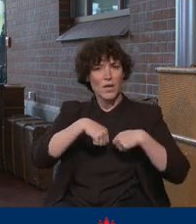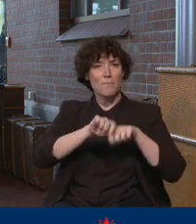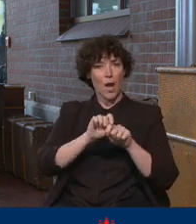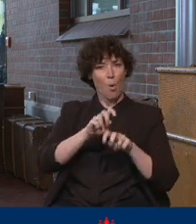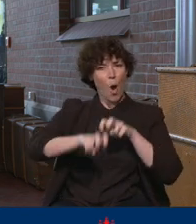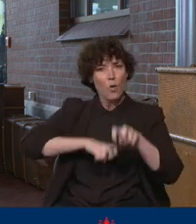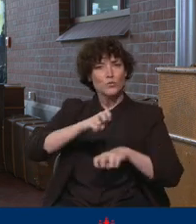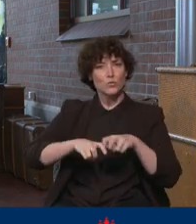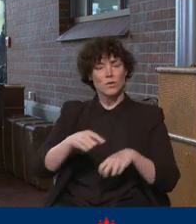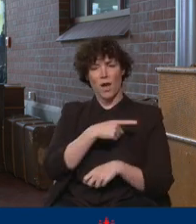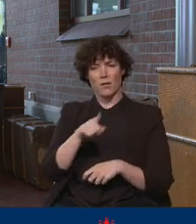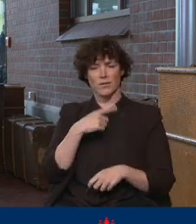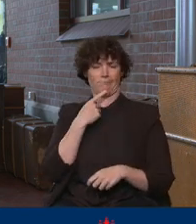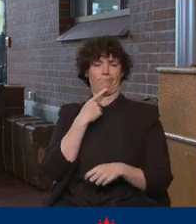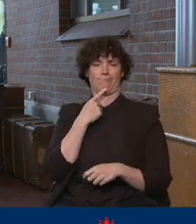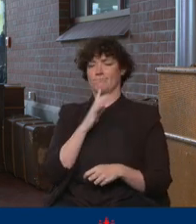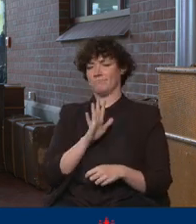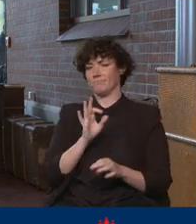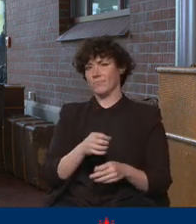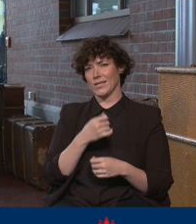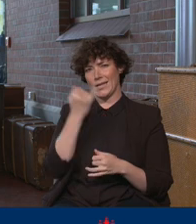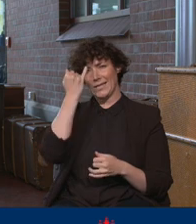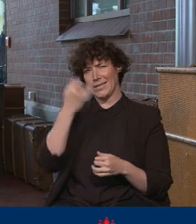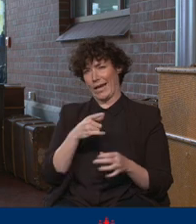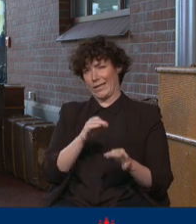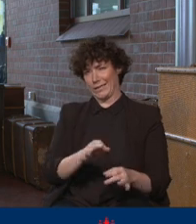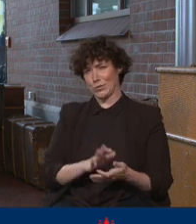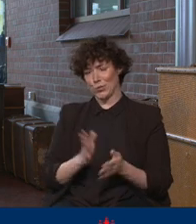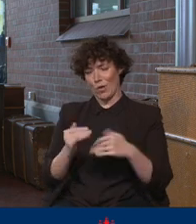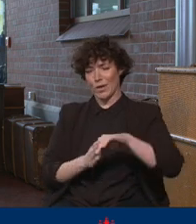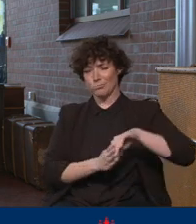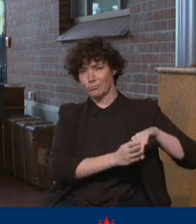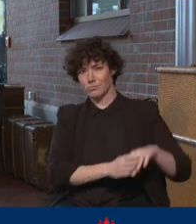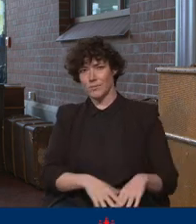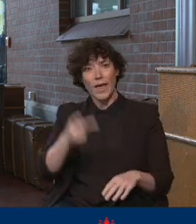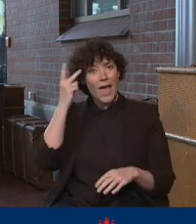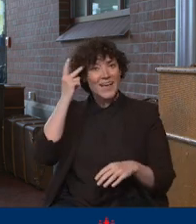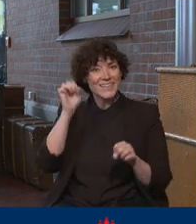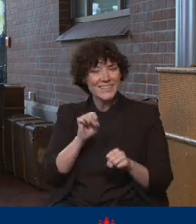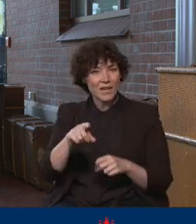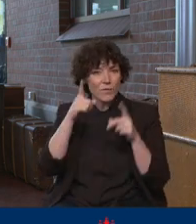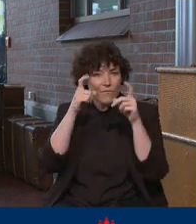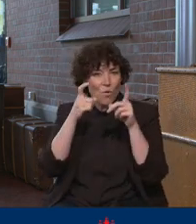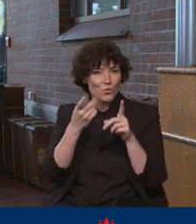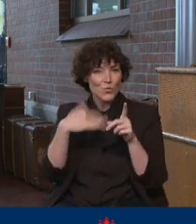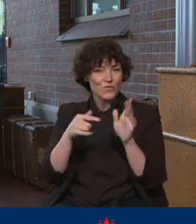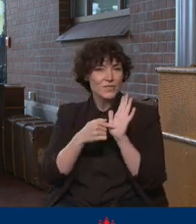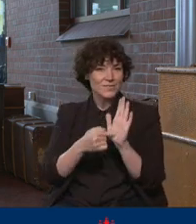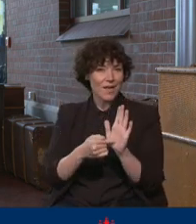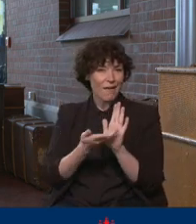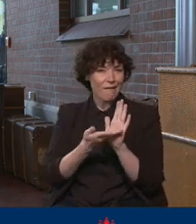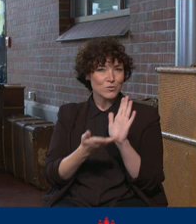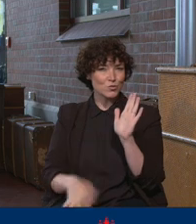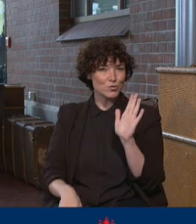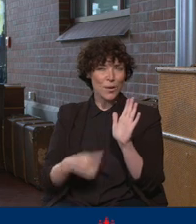richtig überzeugen und haben das dann auch mal beiseite gelegt sie erinnern sich an das schöne foto vorhin was dann